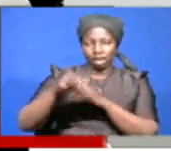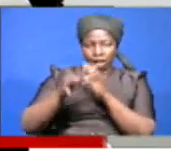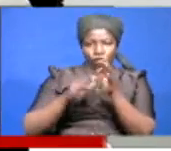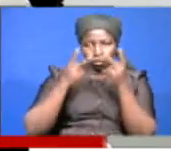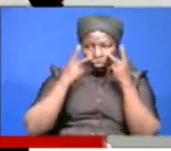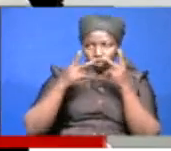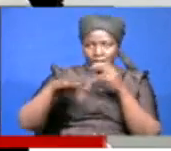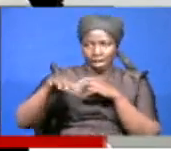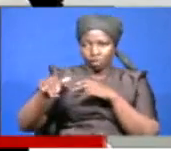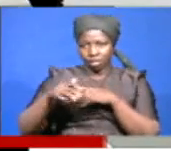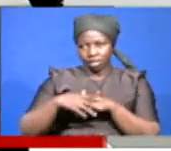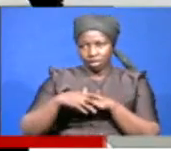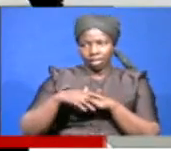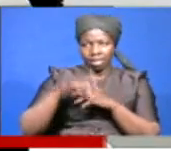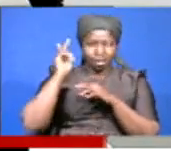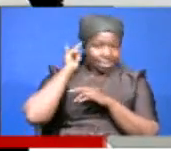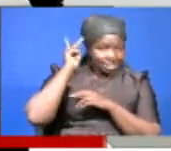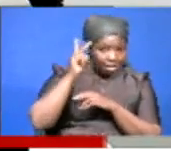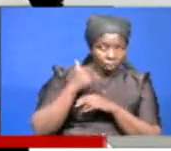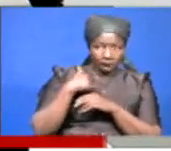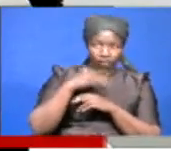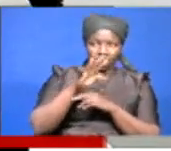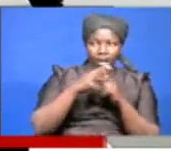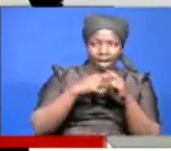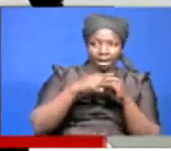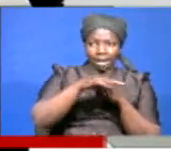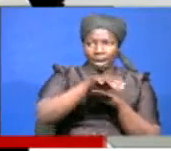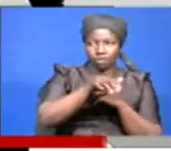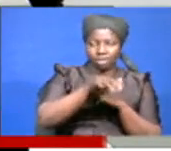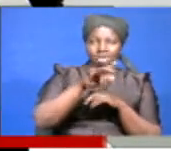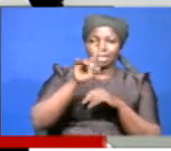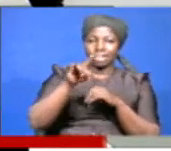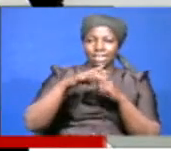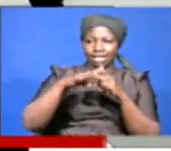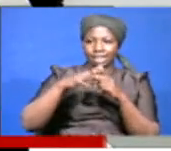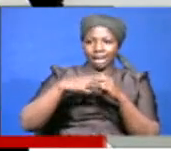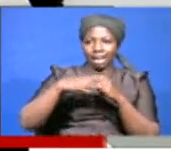9. Kwa hizi kaunti 9 tuko na gavana mmoja. Na tunapokea